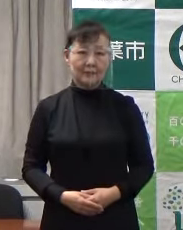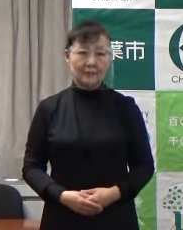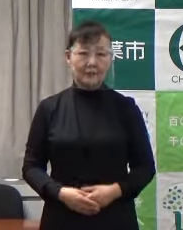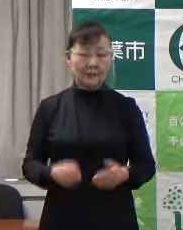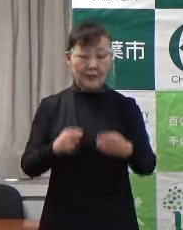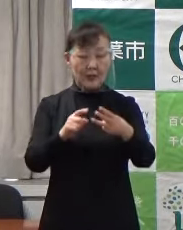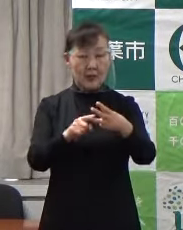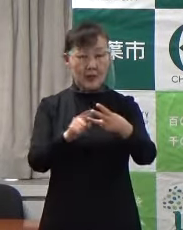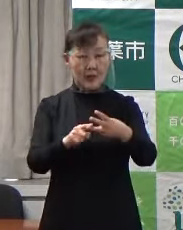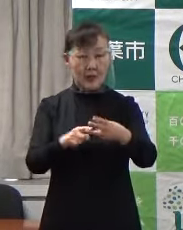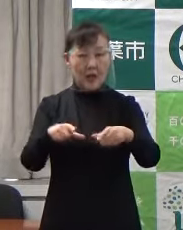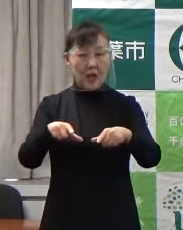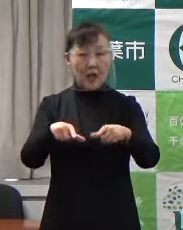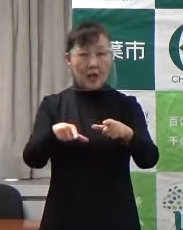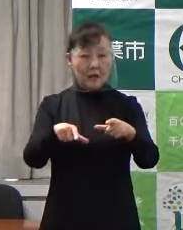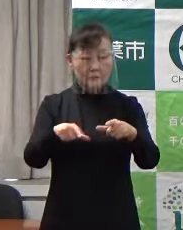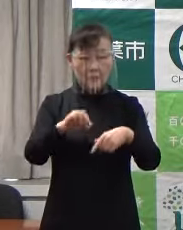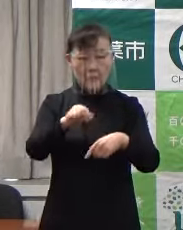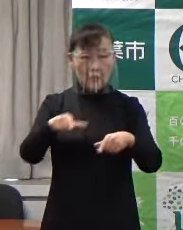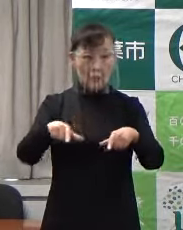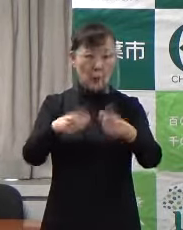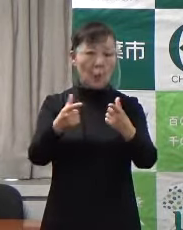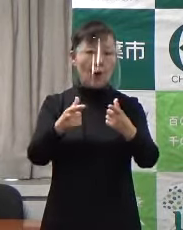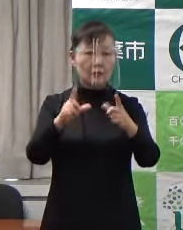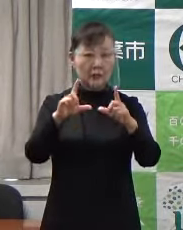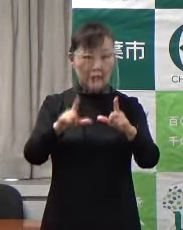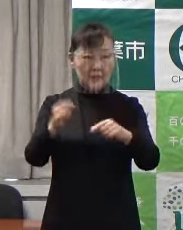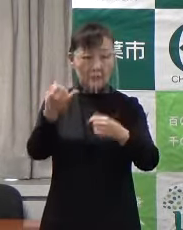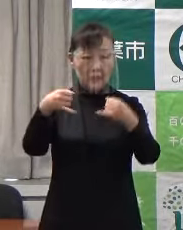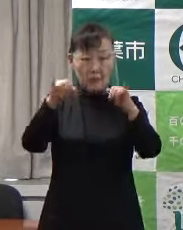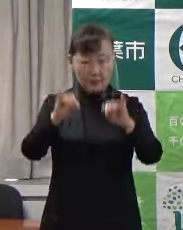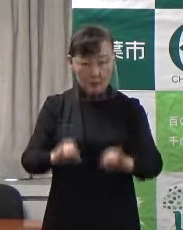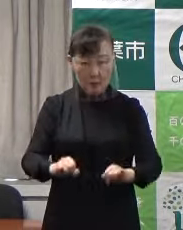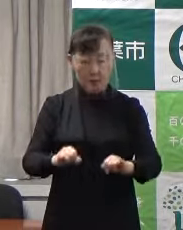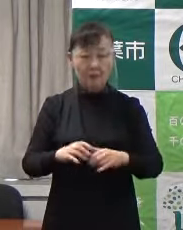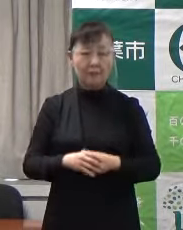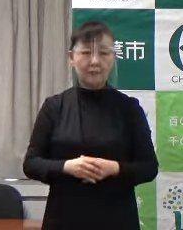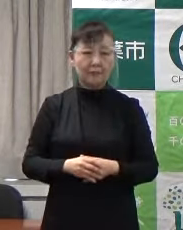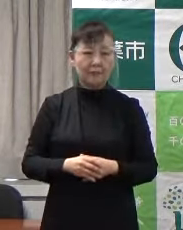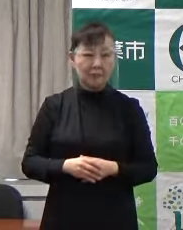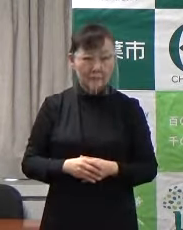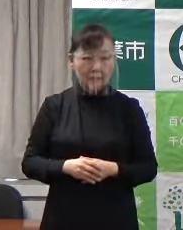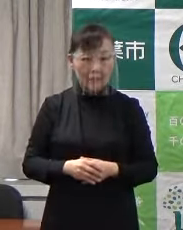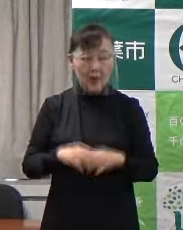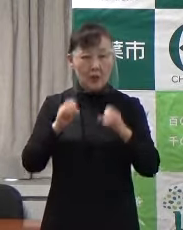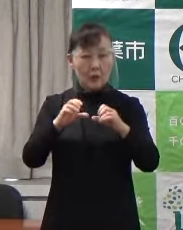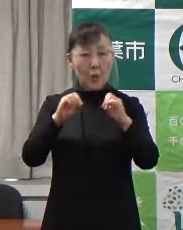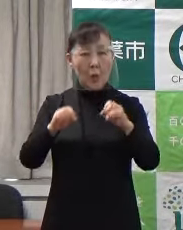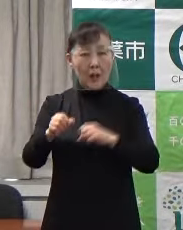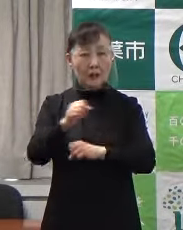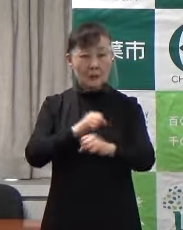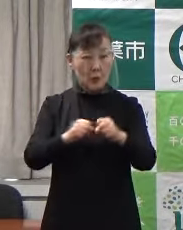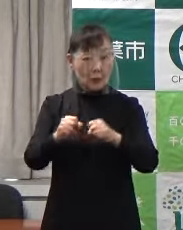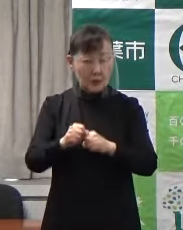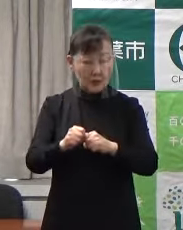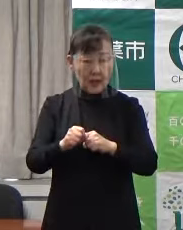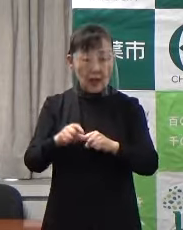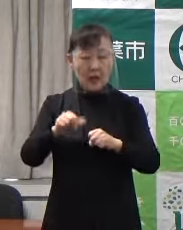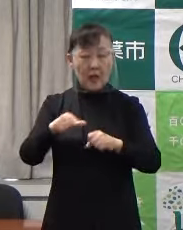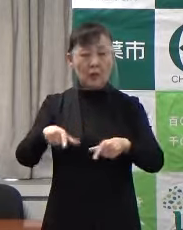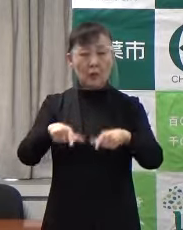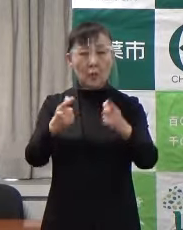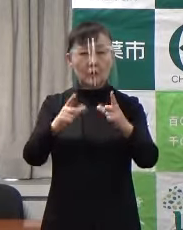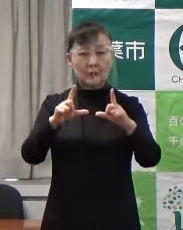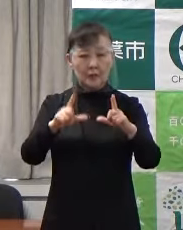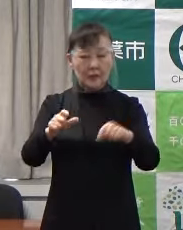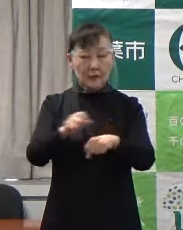最後3点目が土木の日特別イベントの開催についてであります。土木広報活動の一環として土木の日特別イ